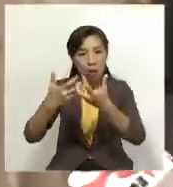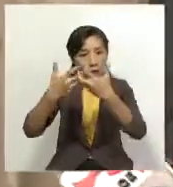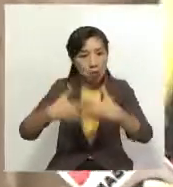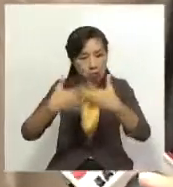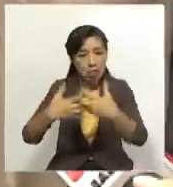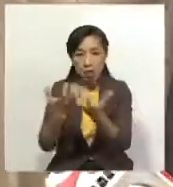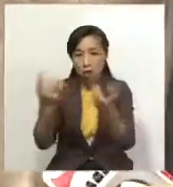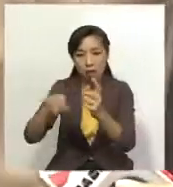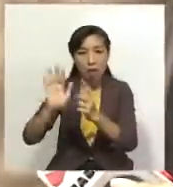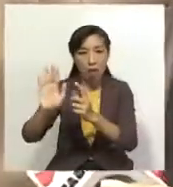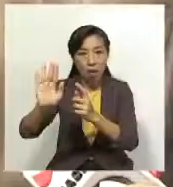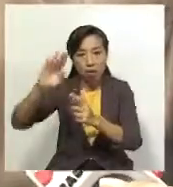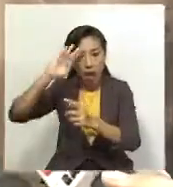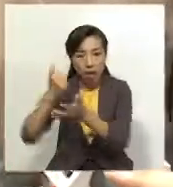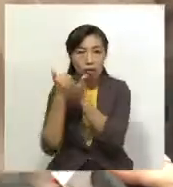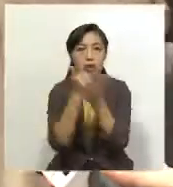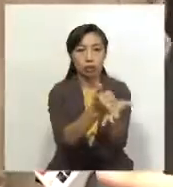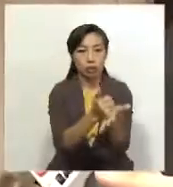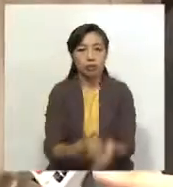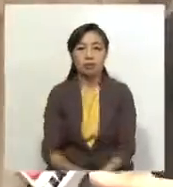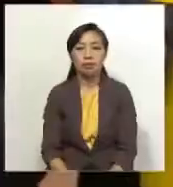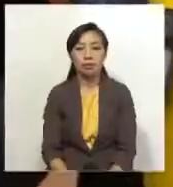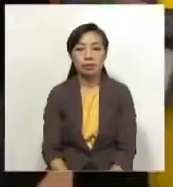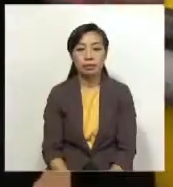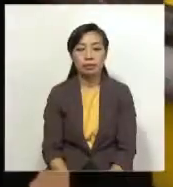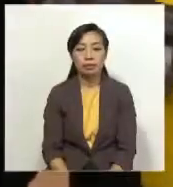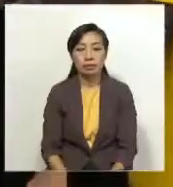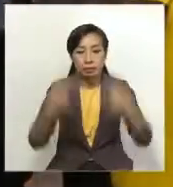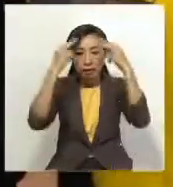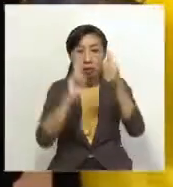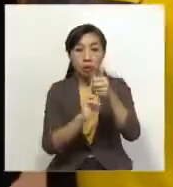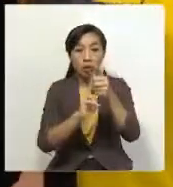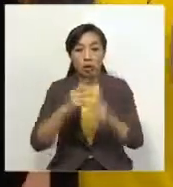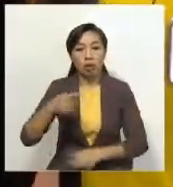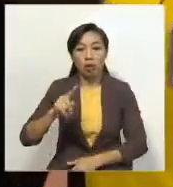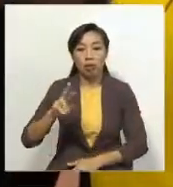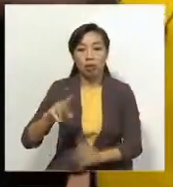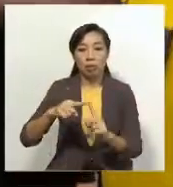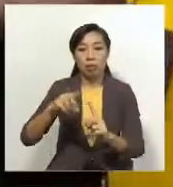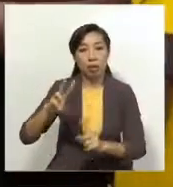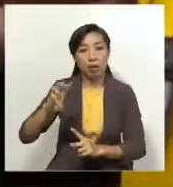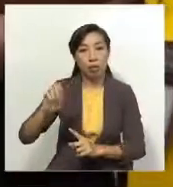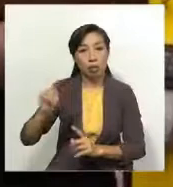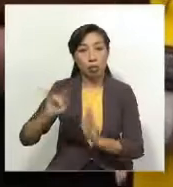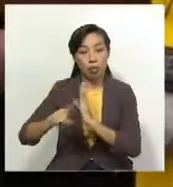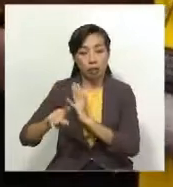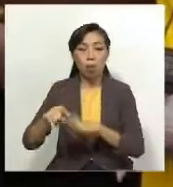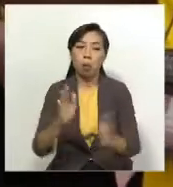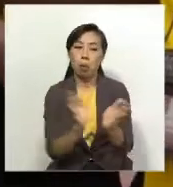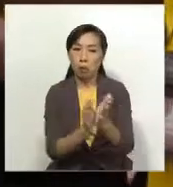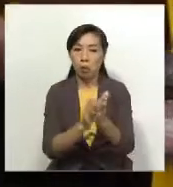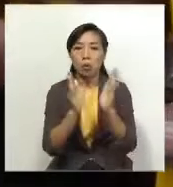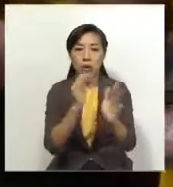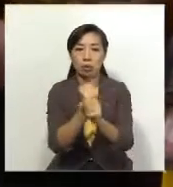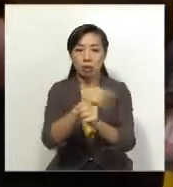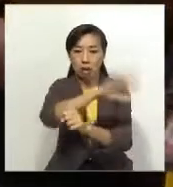กรณ์ของกองทัพในการปฏิบัติการช่วยเหลือพลเอกประวิตรวงษ์สุวรรณรองนายกรัฐมนตรีชื่นชมการทำงานของเ